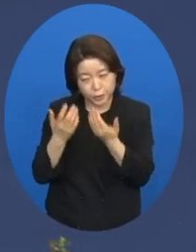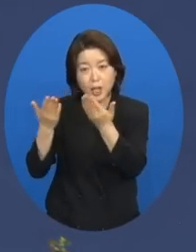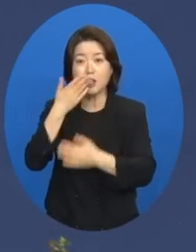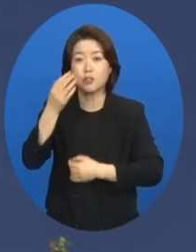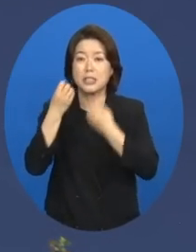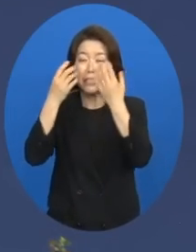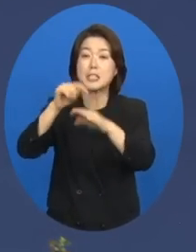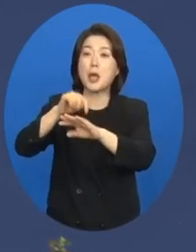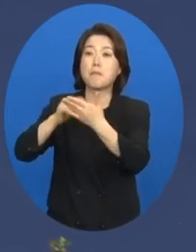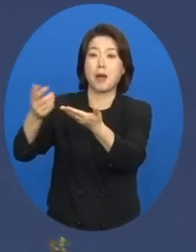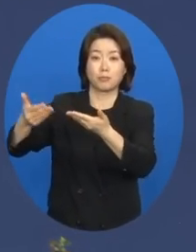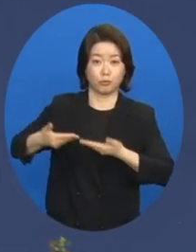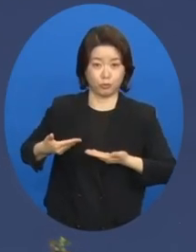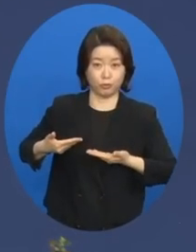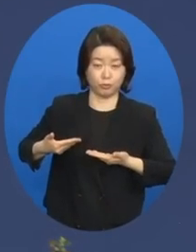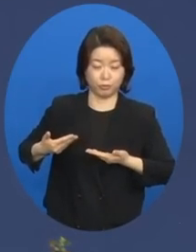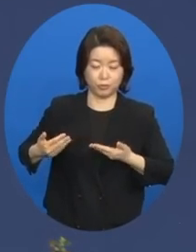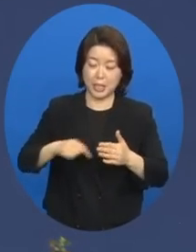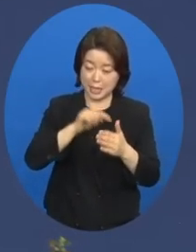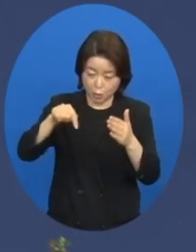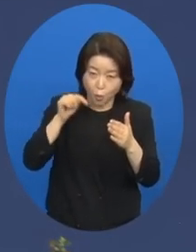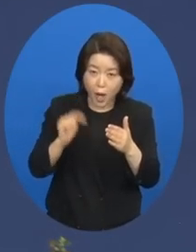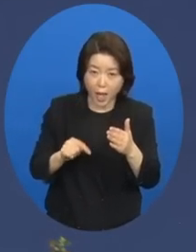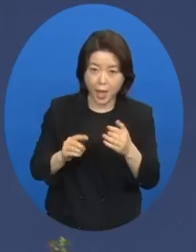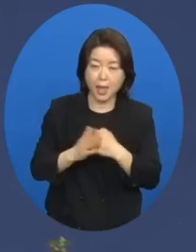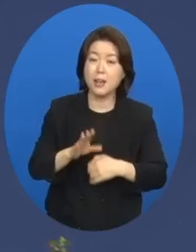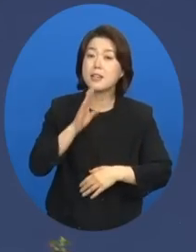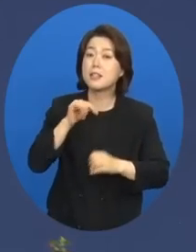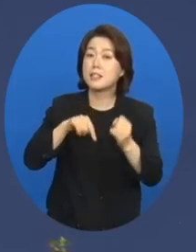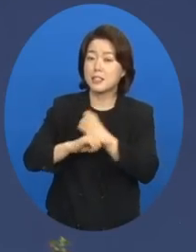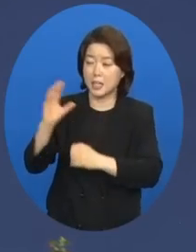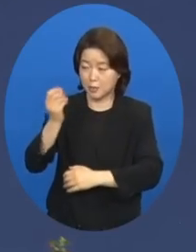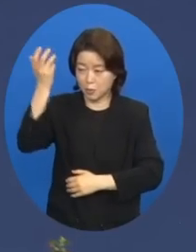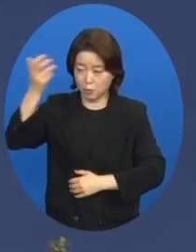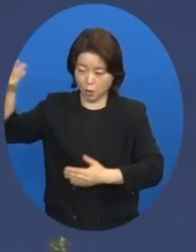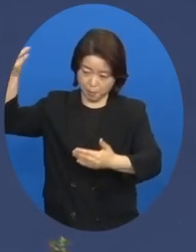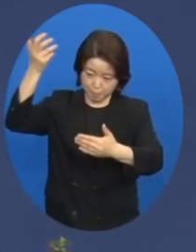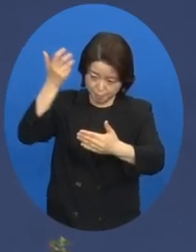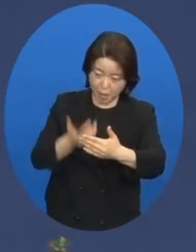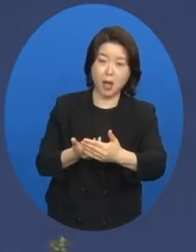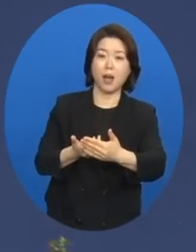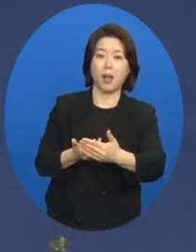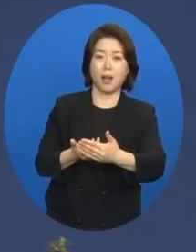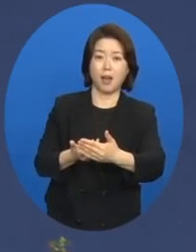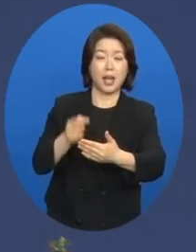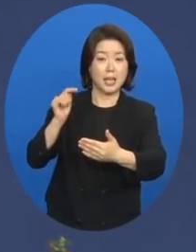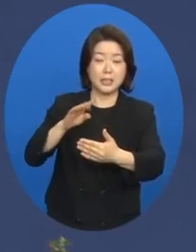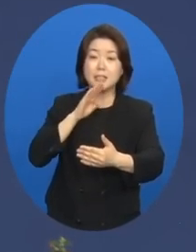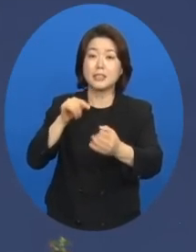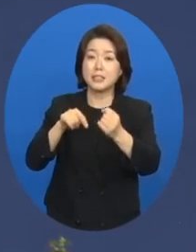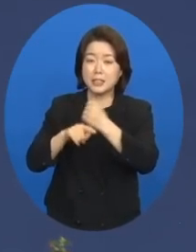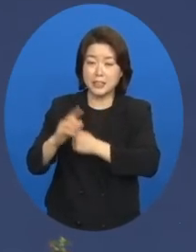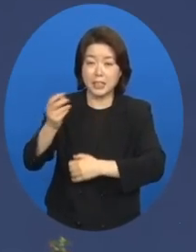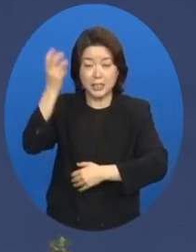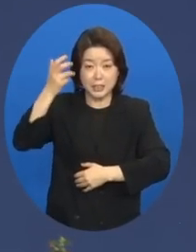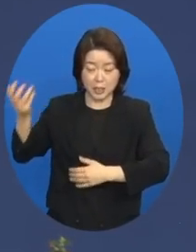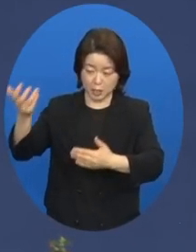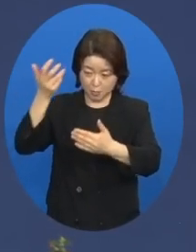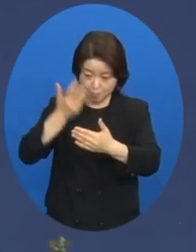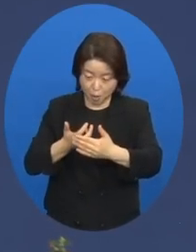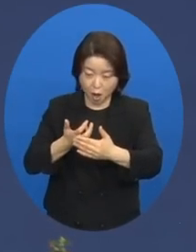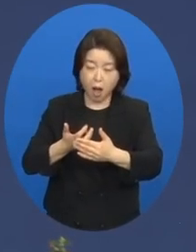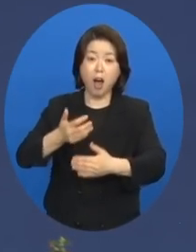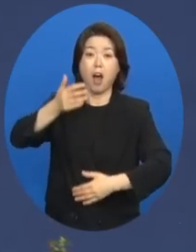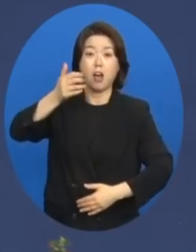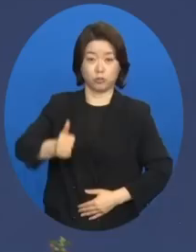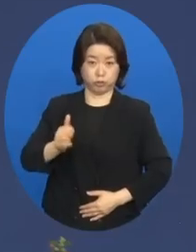마음을 주셔서 너희 안에 진리의 성령을 보내셔서 그 진리의 성령이 내 마음의